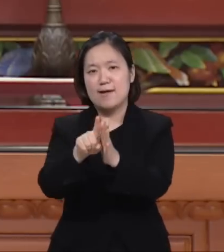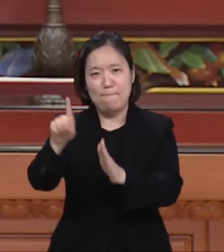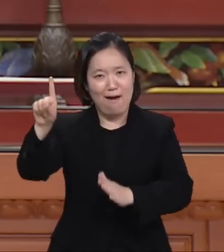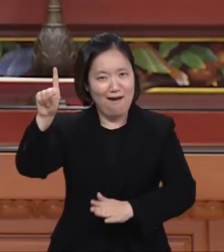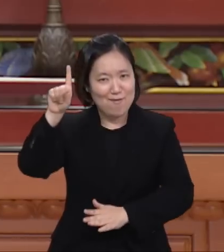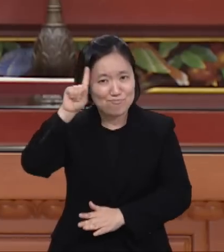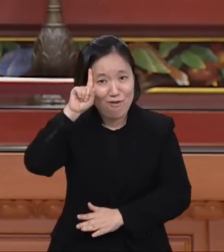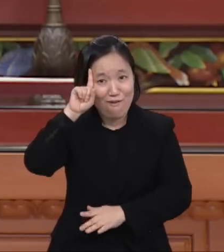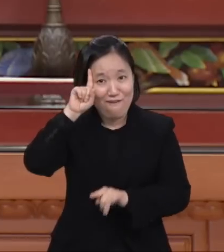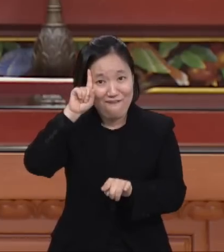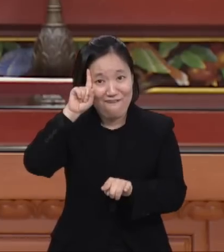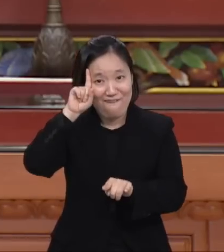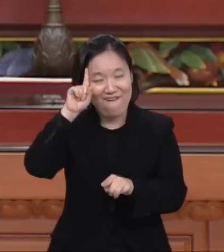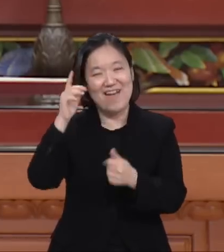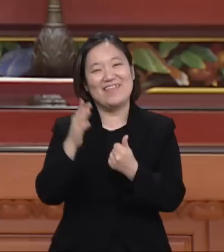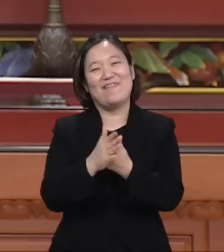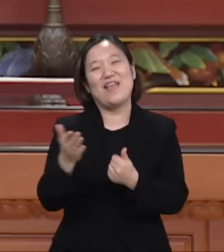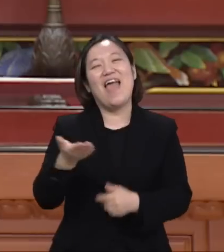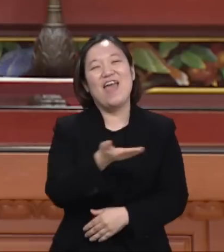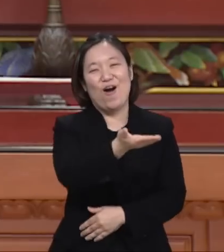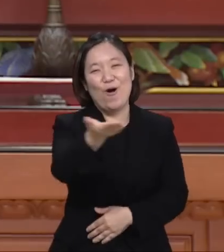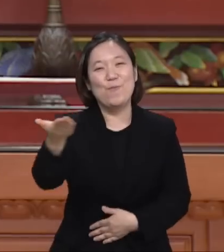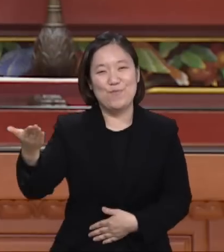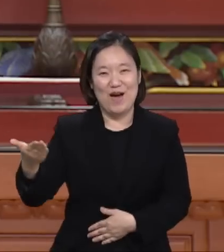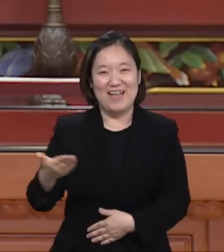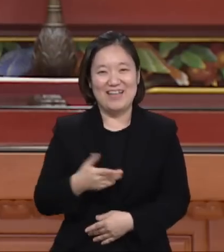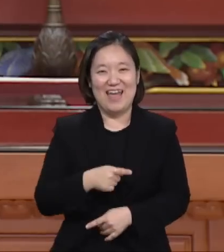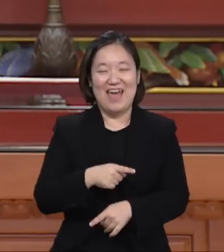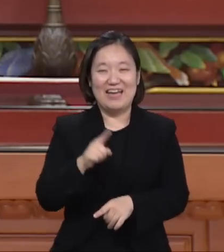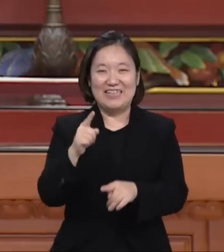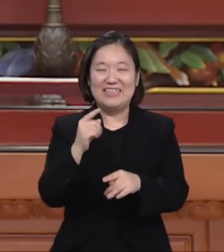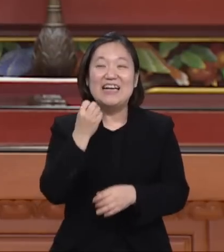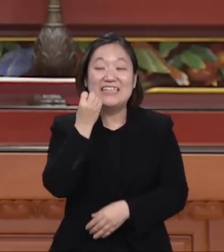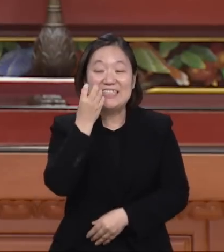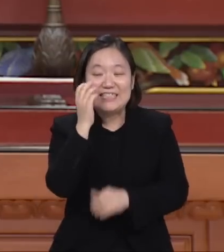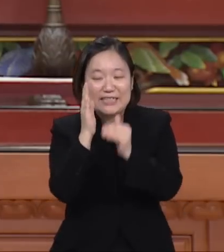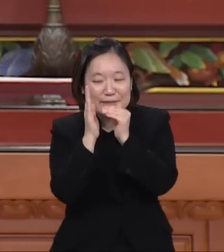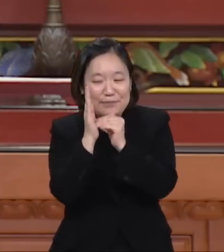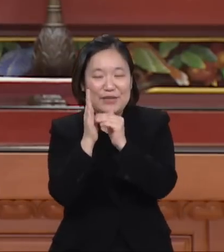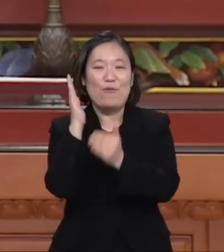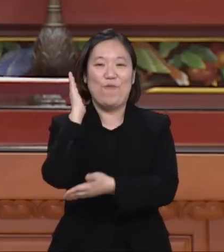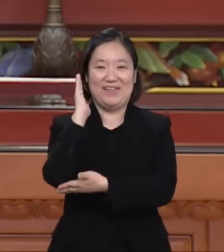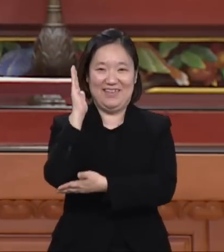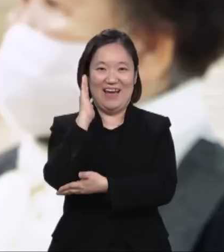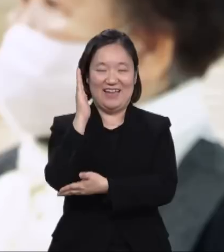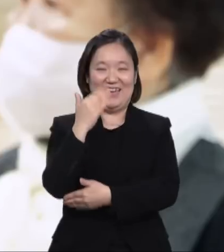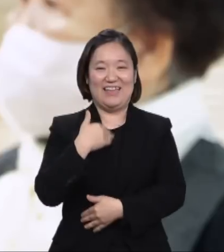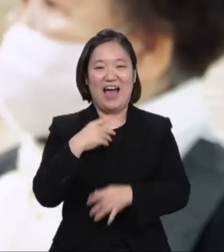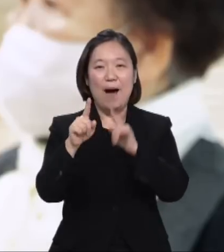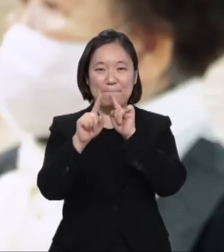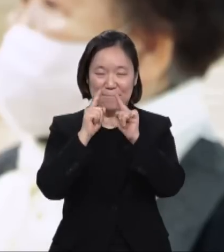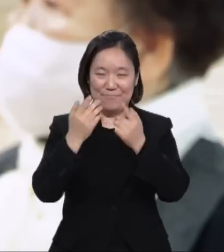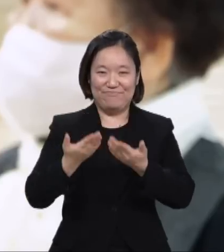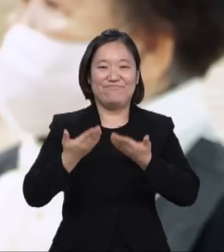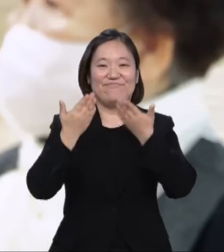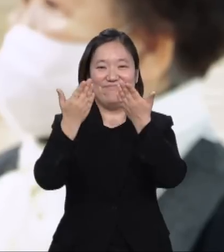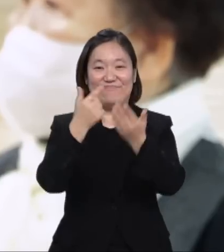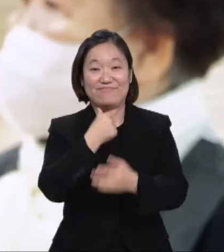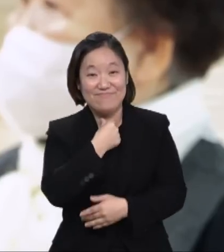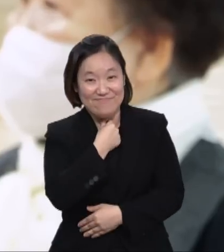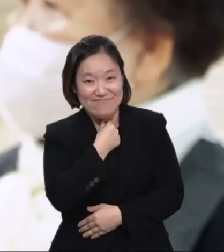오늘 여러분들에게 그 신비로운 이야기를 제가 또 전해 드릴까 합니다